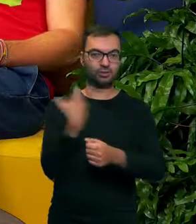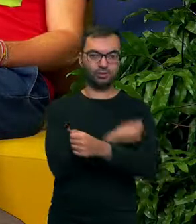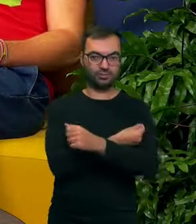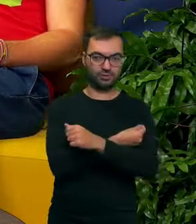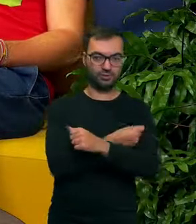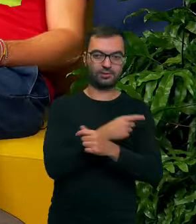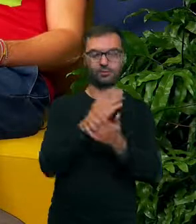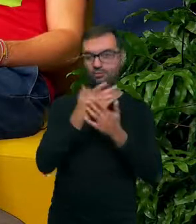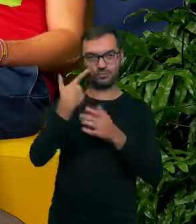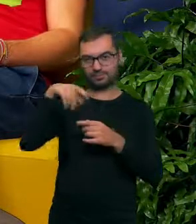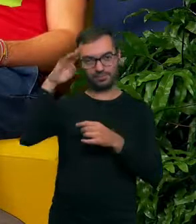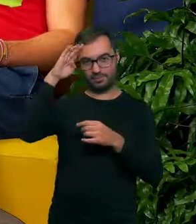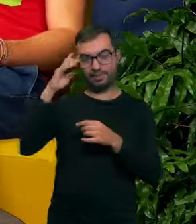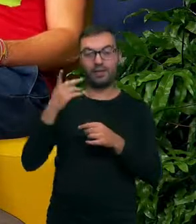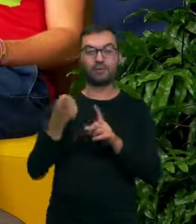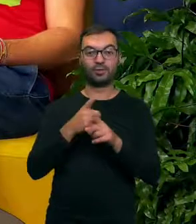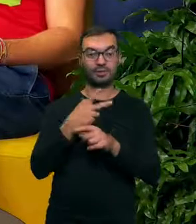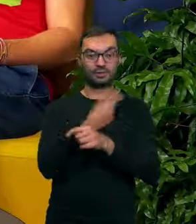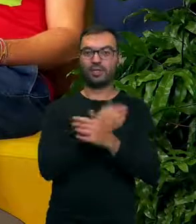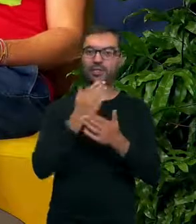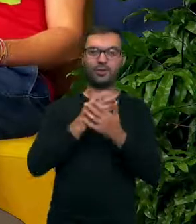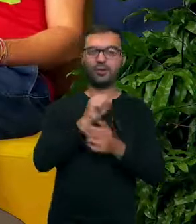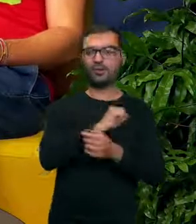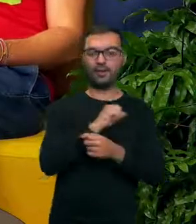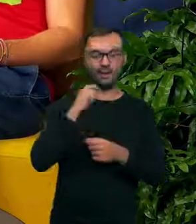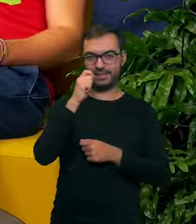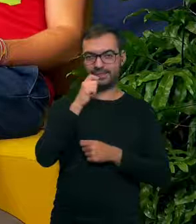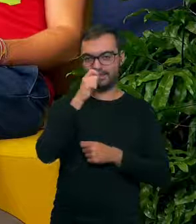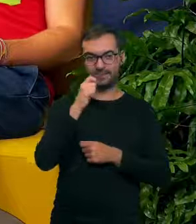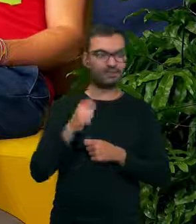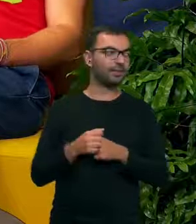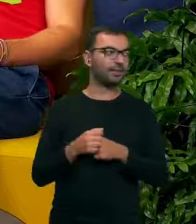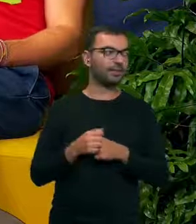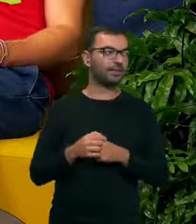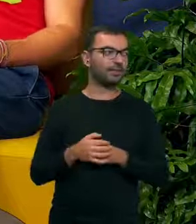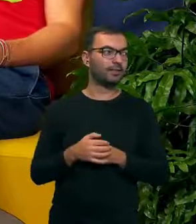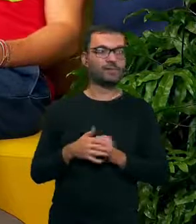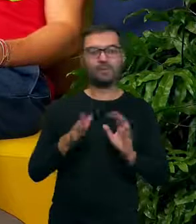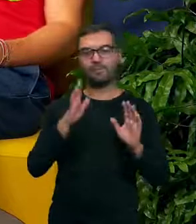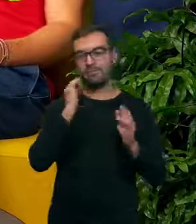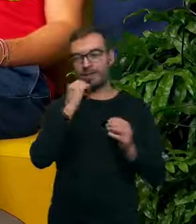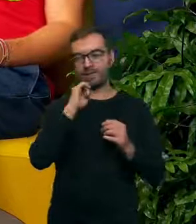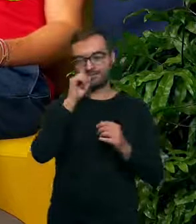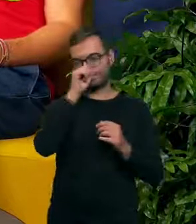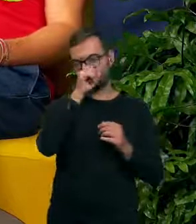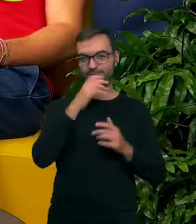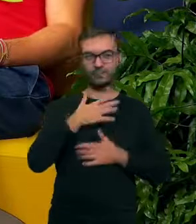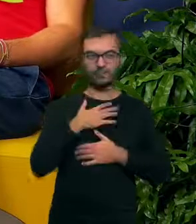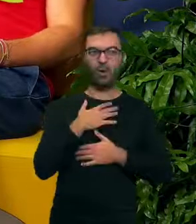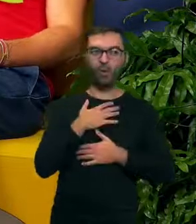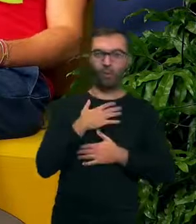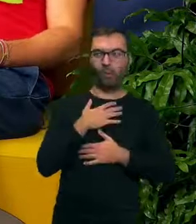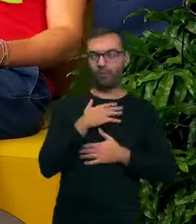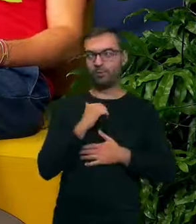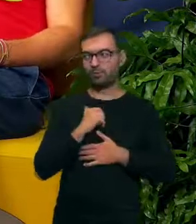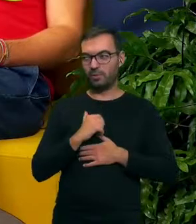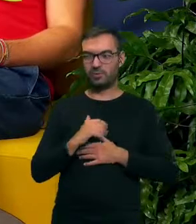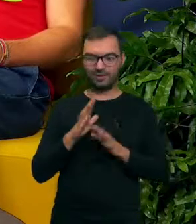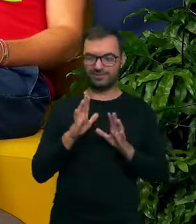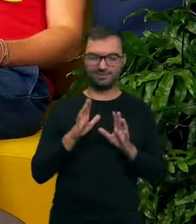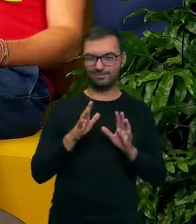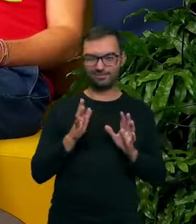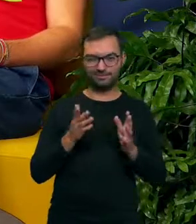czym teraz już mało kto pamięta, ale wtedy były tylko testy, które tak. były na paluszek i dawały takie bardzo iluzoryczne poczucie przez chwilę spokoju.